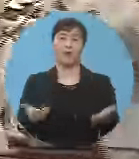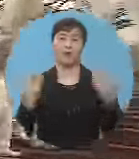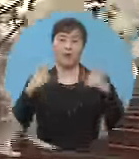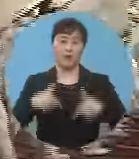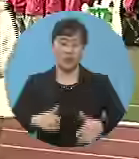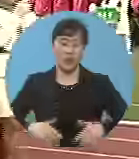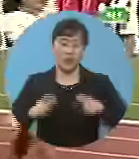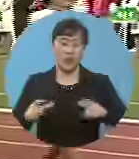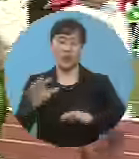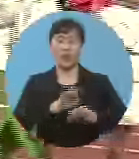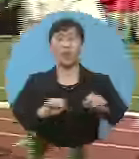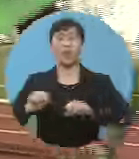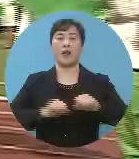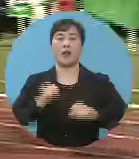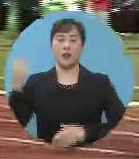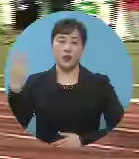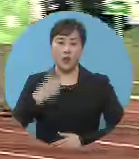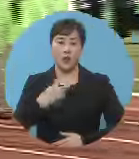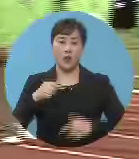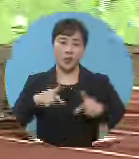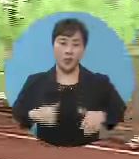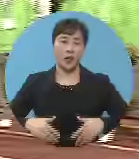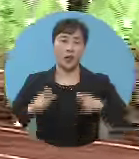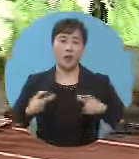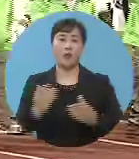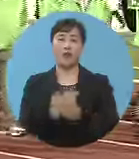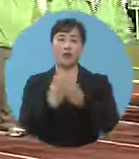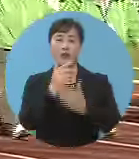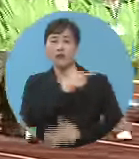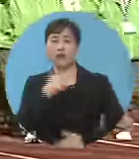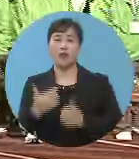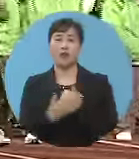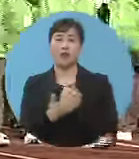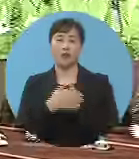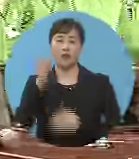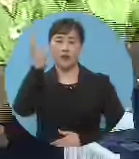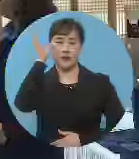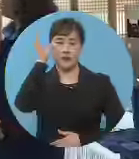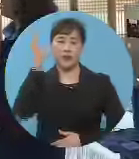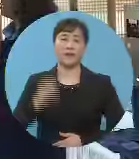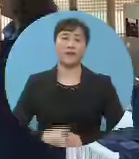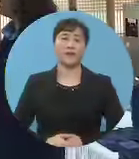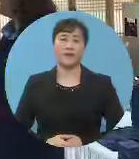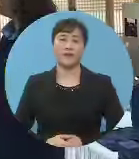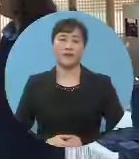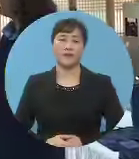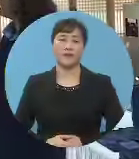서남권 경제 활성화는 물론 서남권 발전에 큰 도움이 될 것으로 기대하고 있습니다.